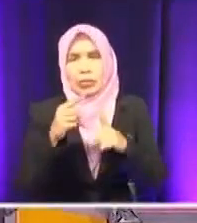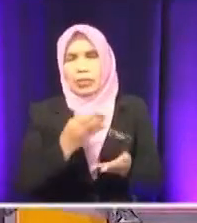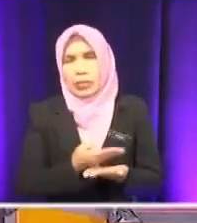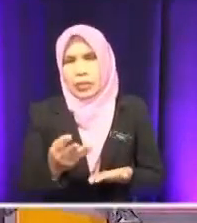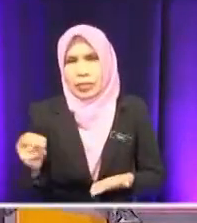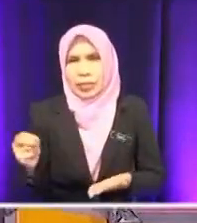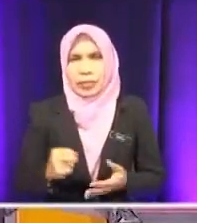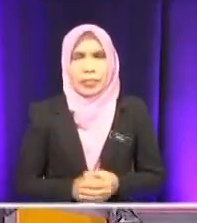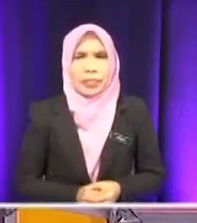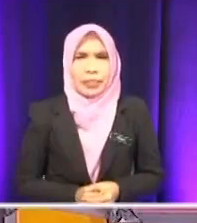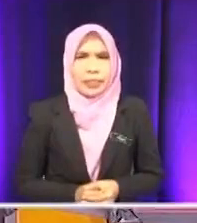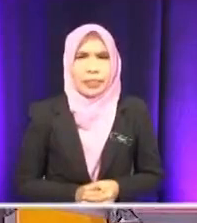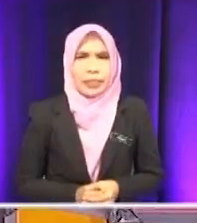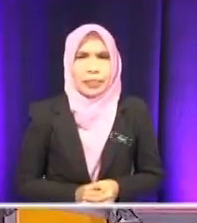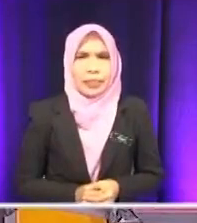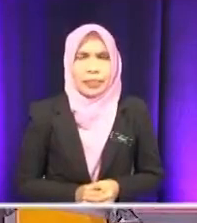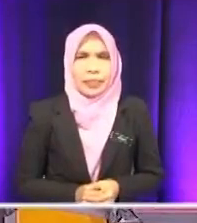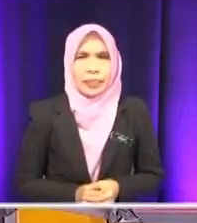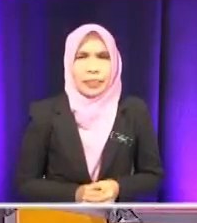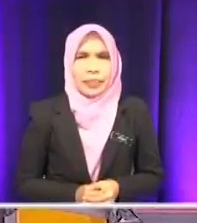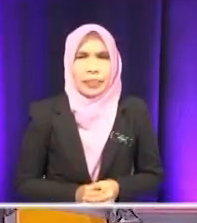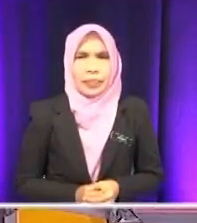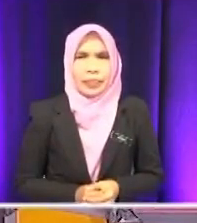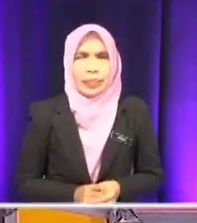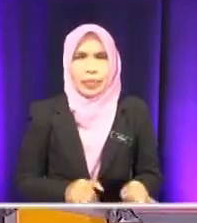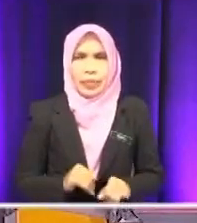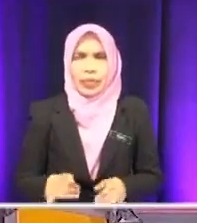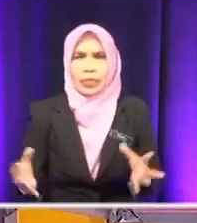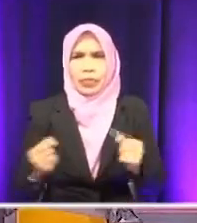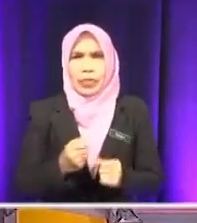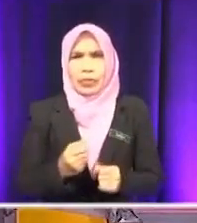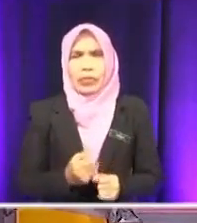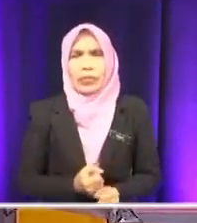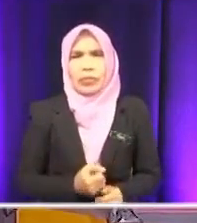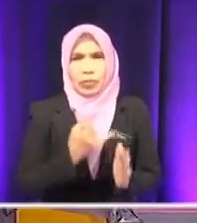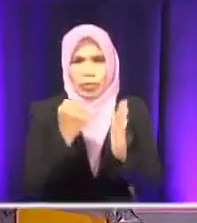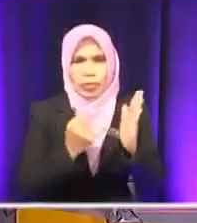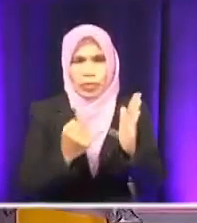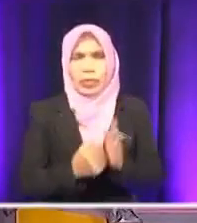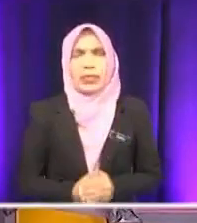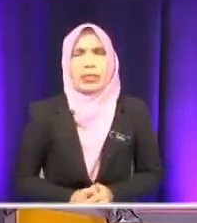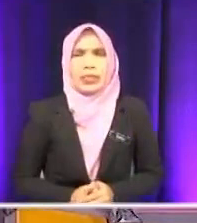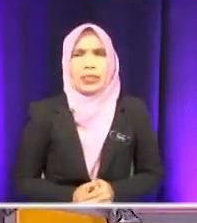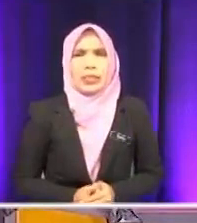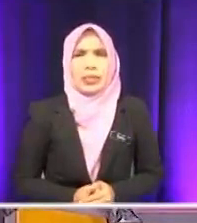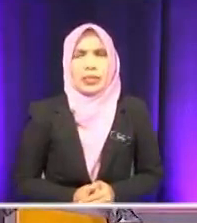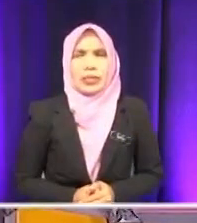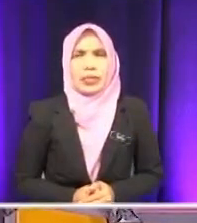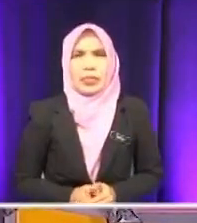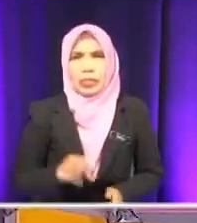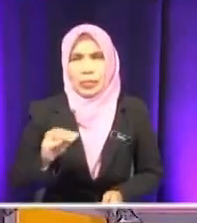Jadi kalau begitu juga dengan melukis melukis kan murid selalu menambah yang tak penting